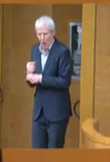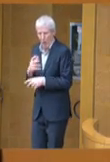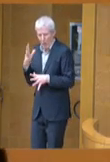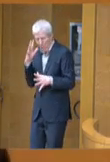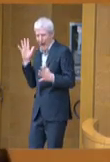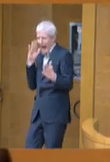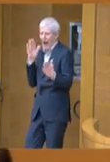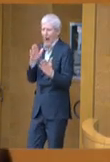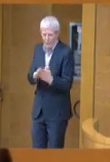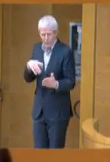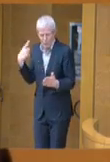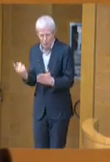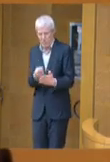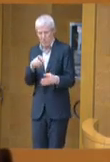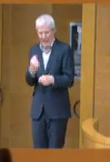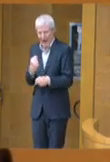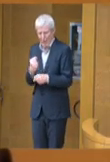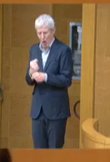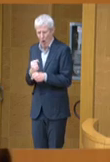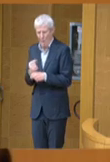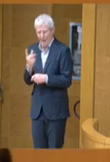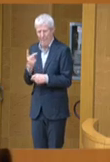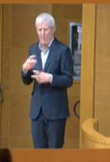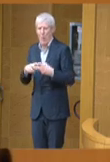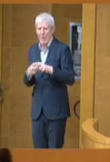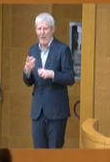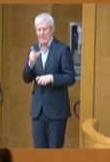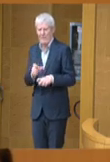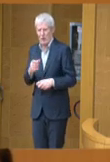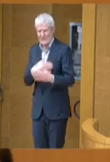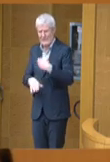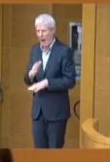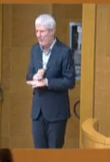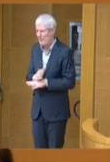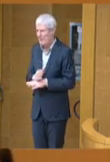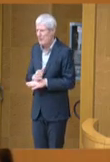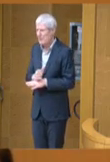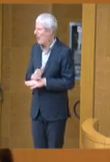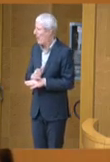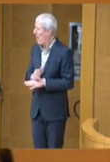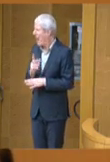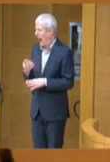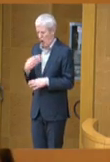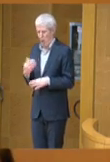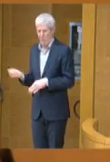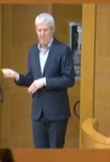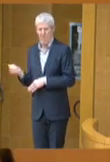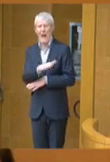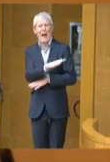di affrontare le problematiche delle persone disabili. Allora, IEFO ha inviato alla Ministra una